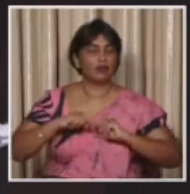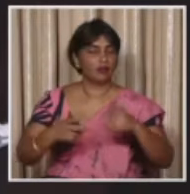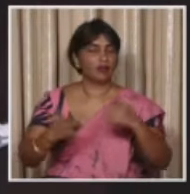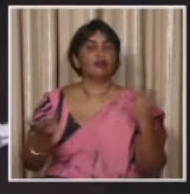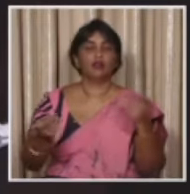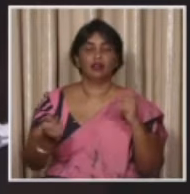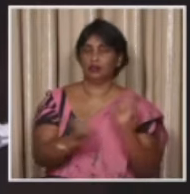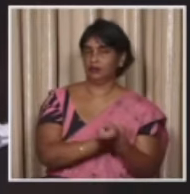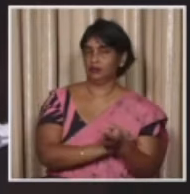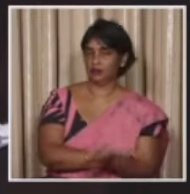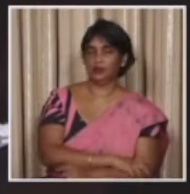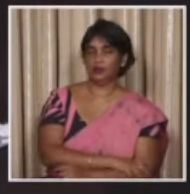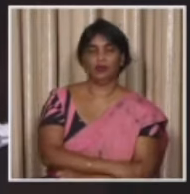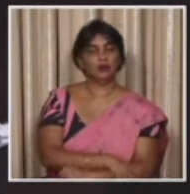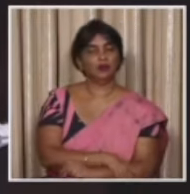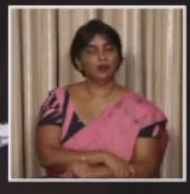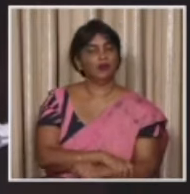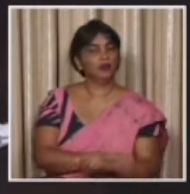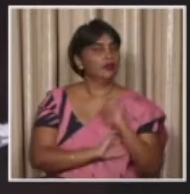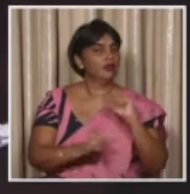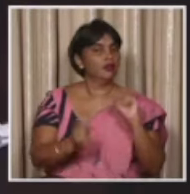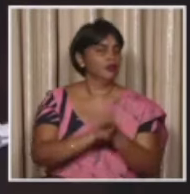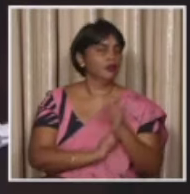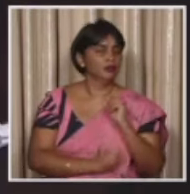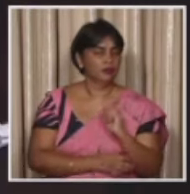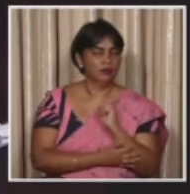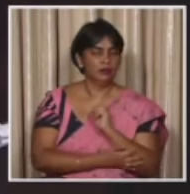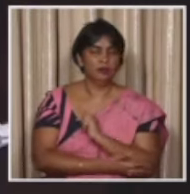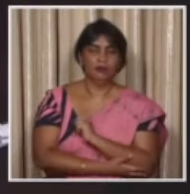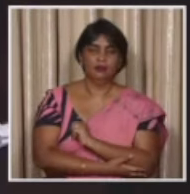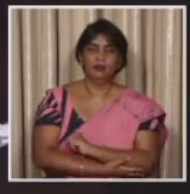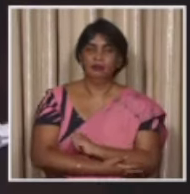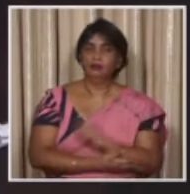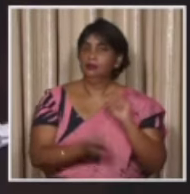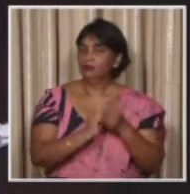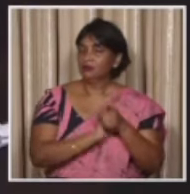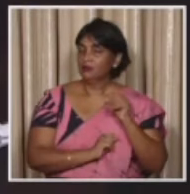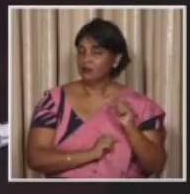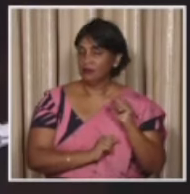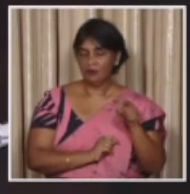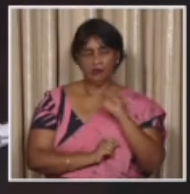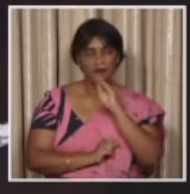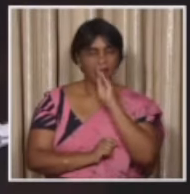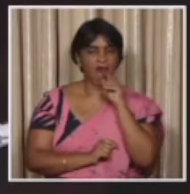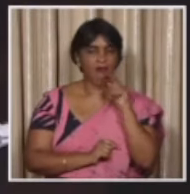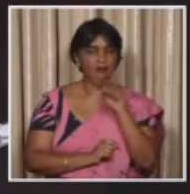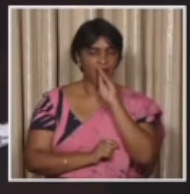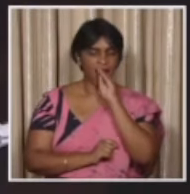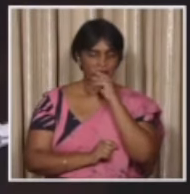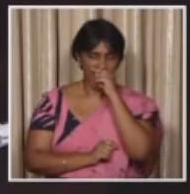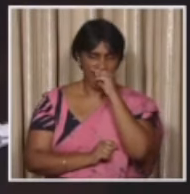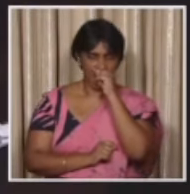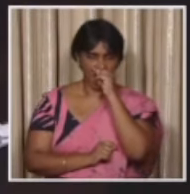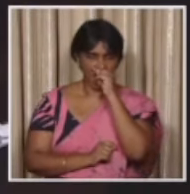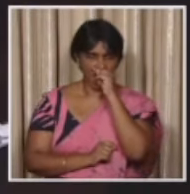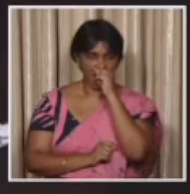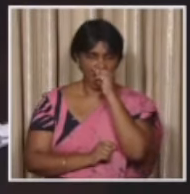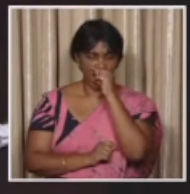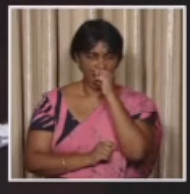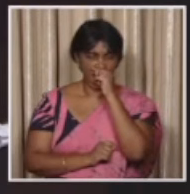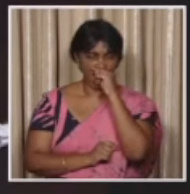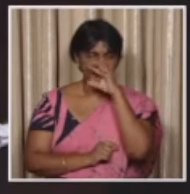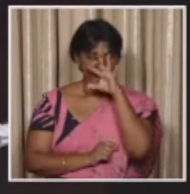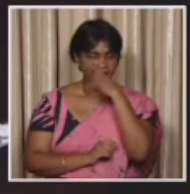ඒක හංගලා තියෙනවා. ඇයි ඒක හංගලා තියෙන්නේ? ඒක හංගලා තියෙන්නේ අර 500ක් මෙගාවොට් වැඩසටහන